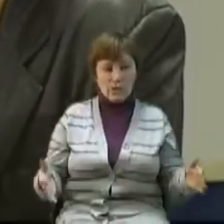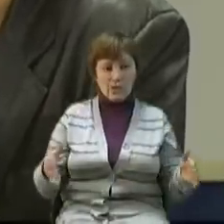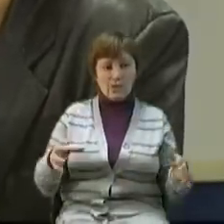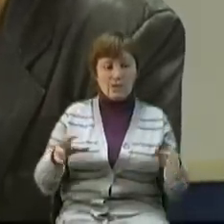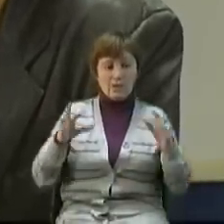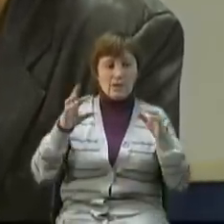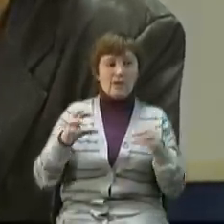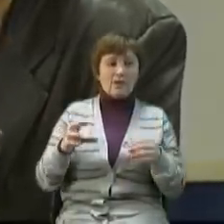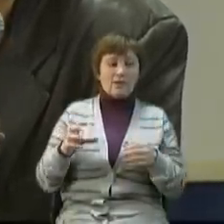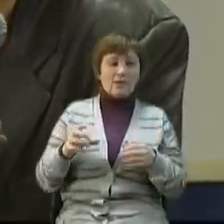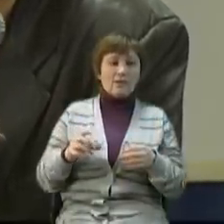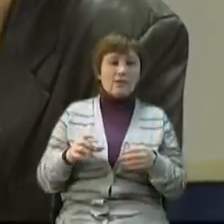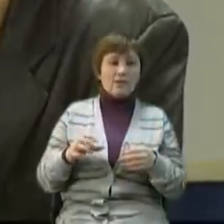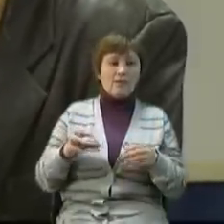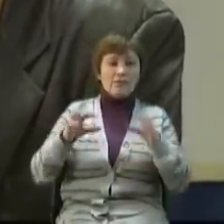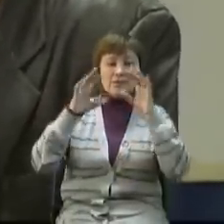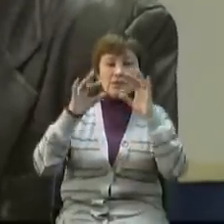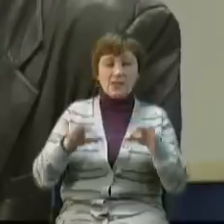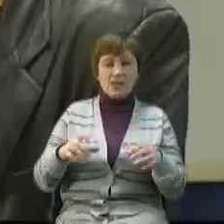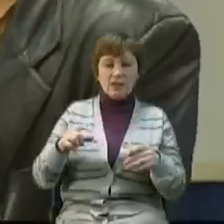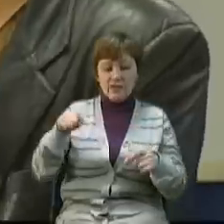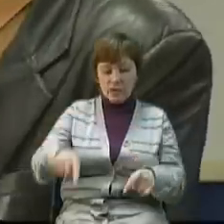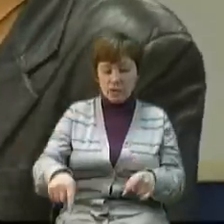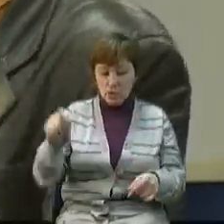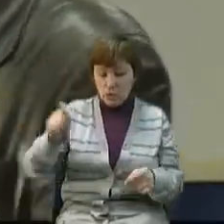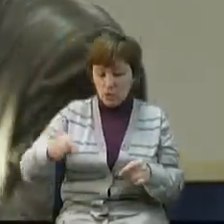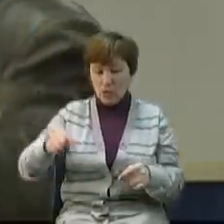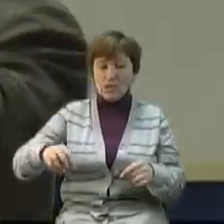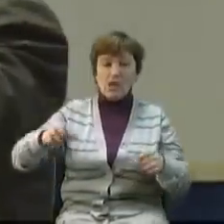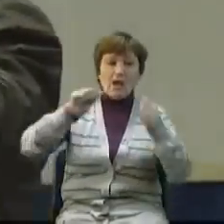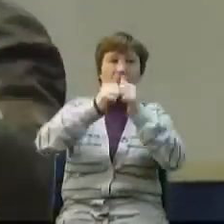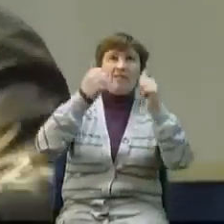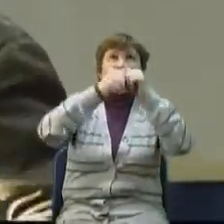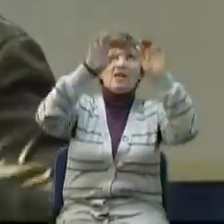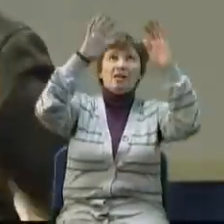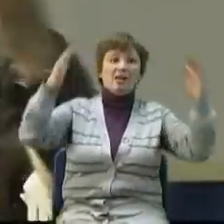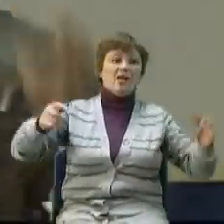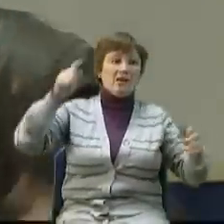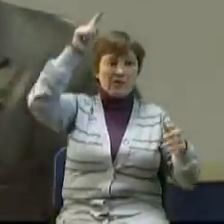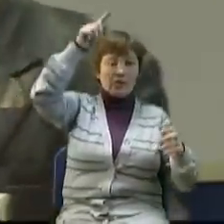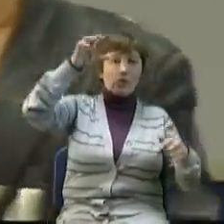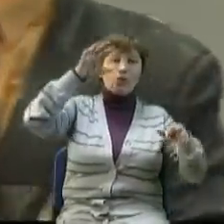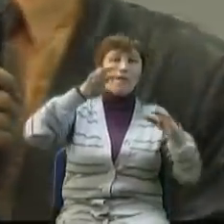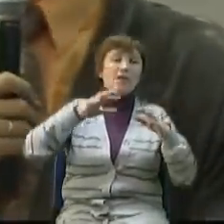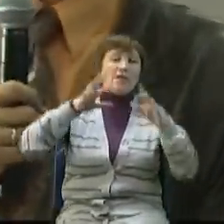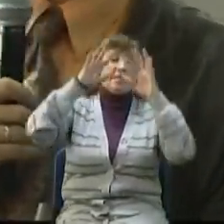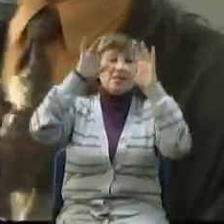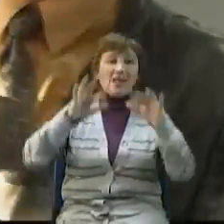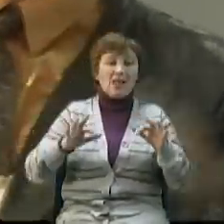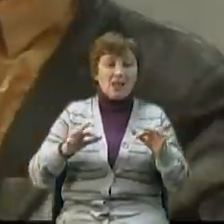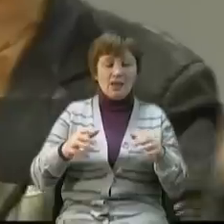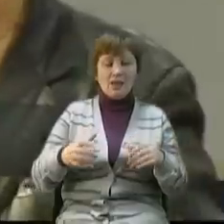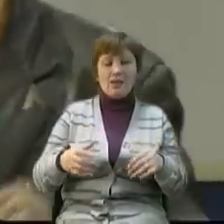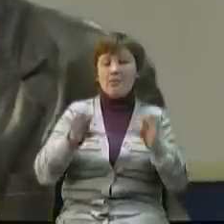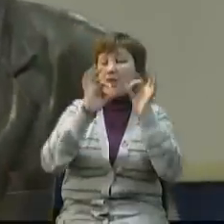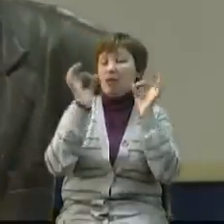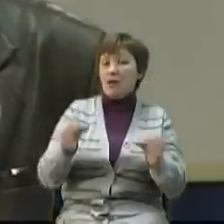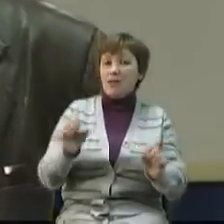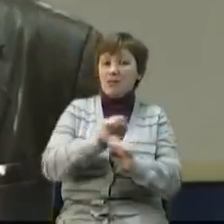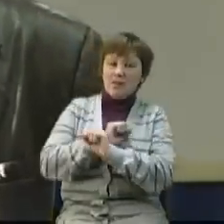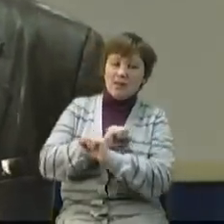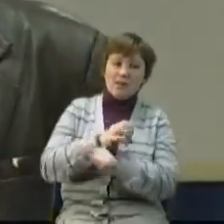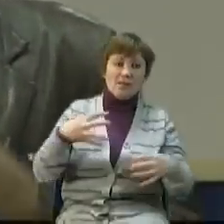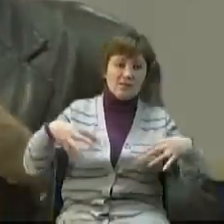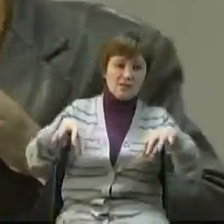ездят, внизу там дождь или солнце, а в горах снег, и на снегу так прекрасно отдыхать, всей семьей они